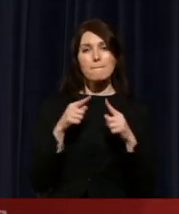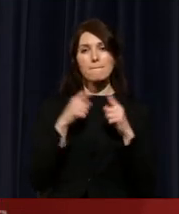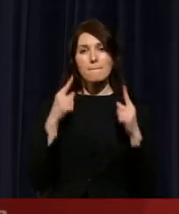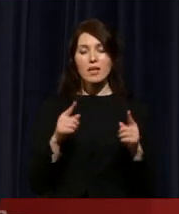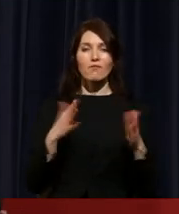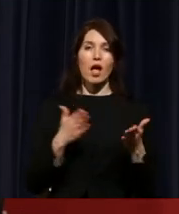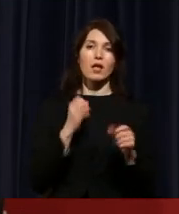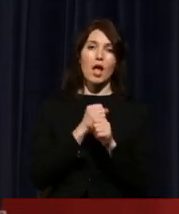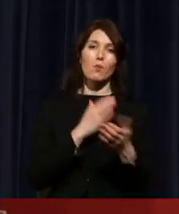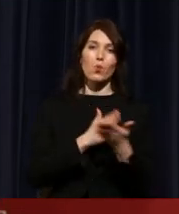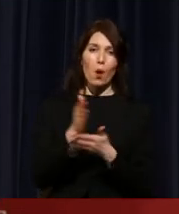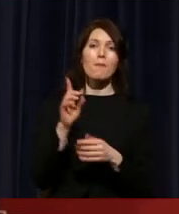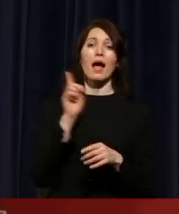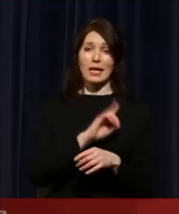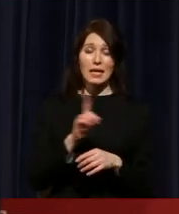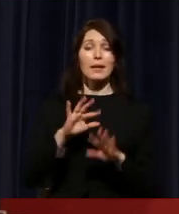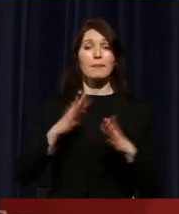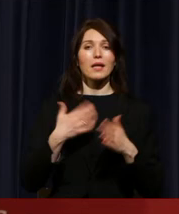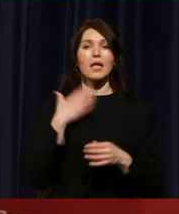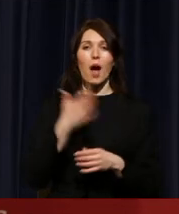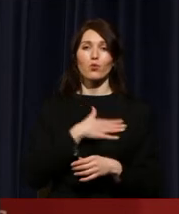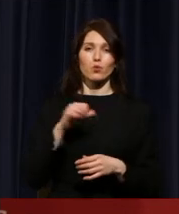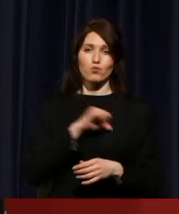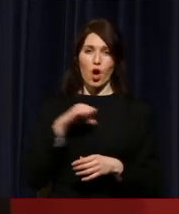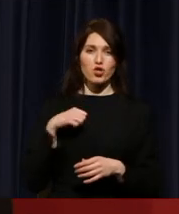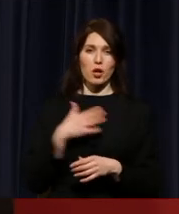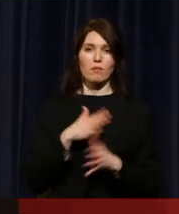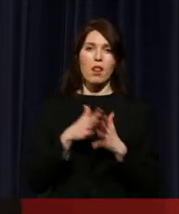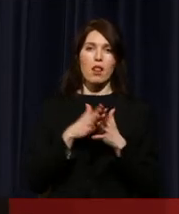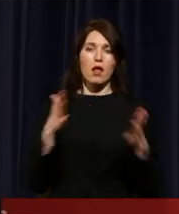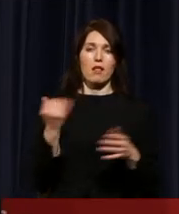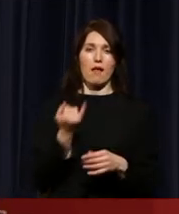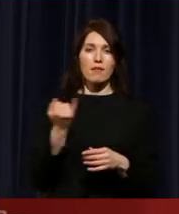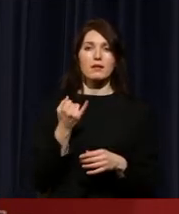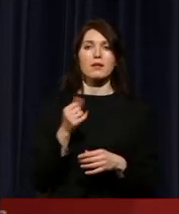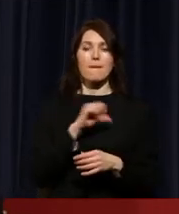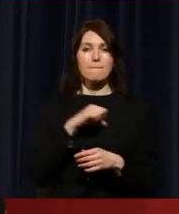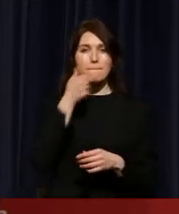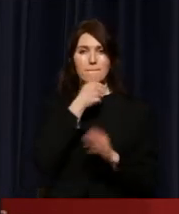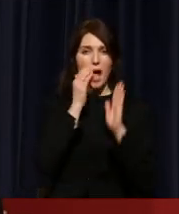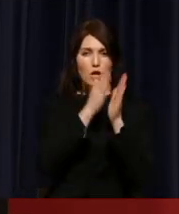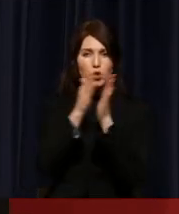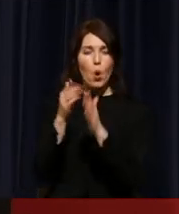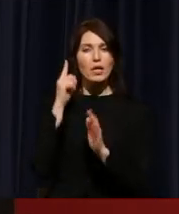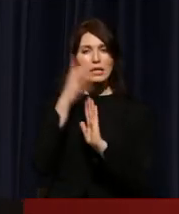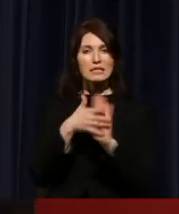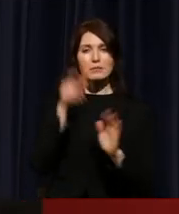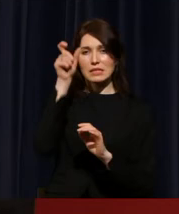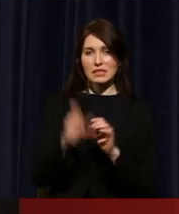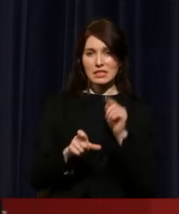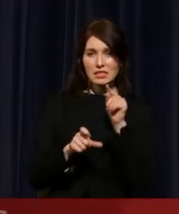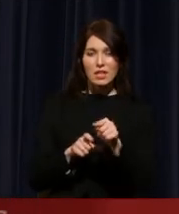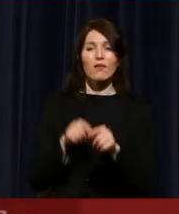kādā jomā tas strādā, bet ir jābūt ļoti liela interesei tādai vērstai uz šo individu, izprast viņu,